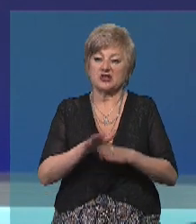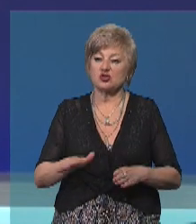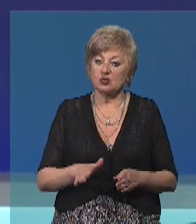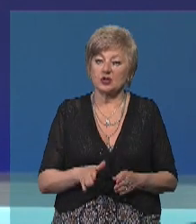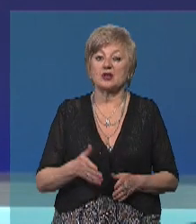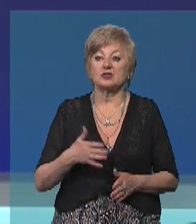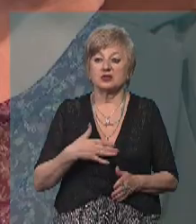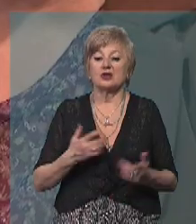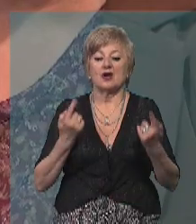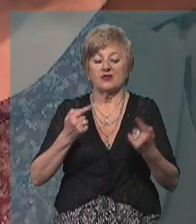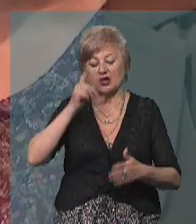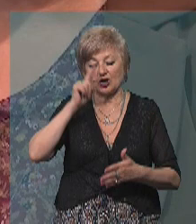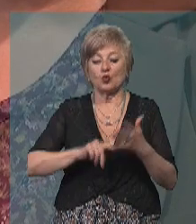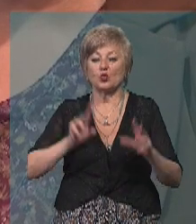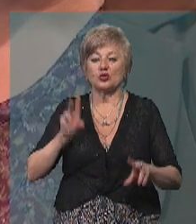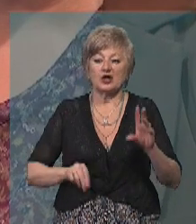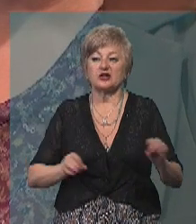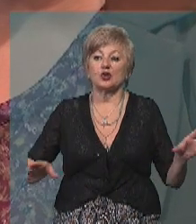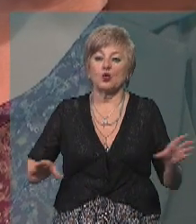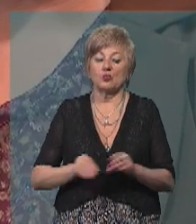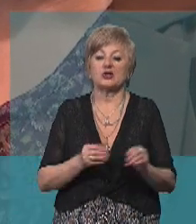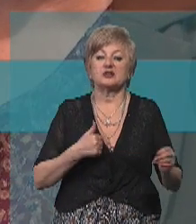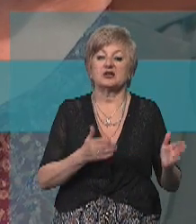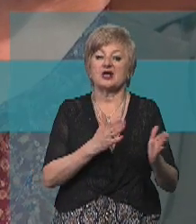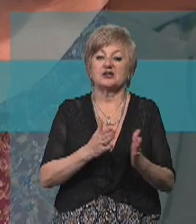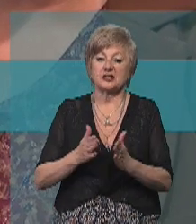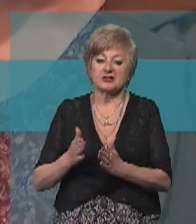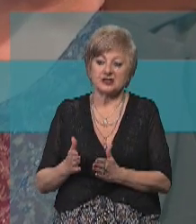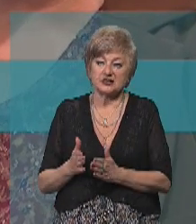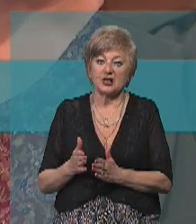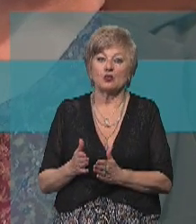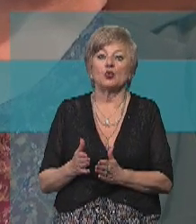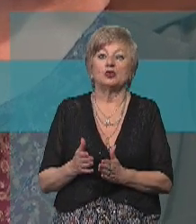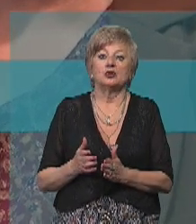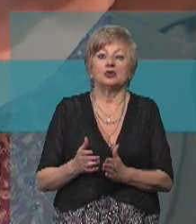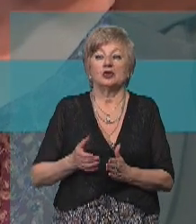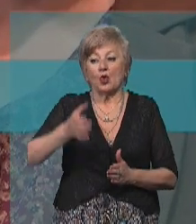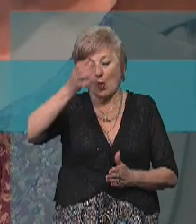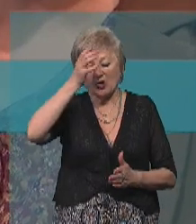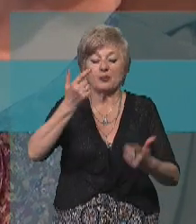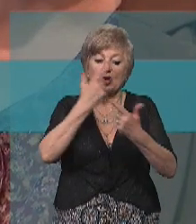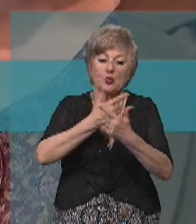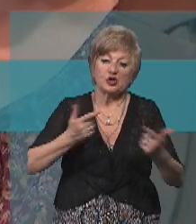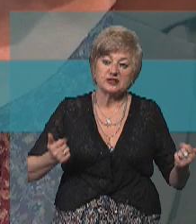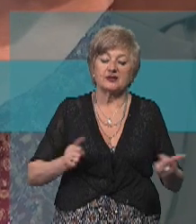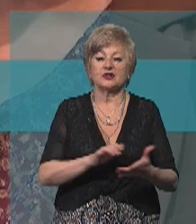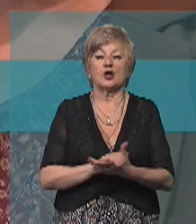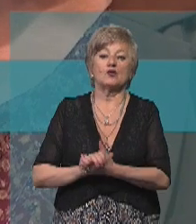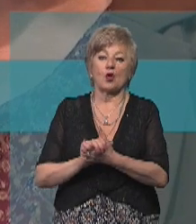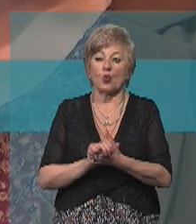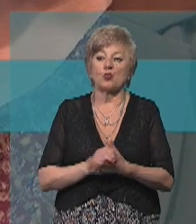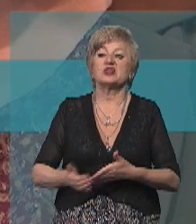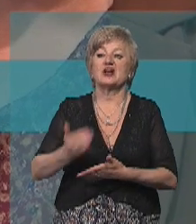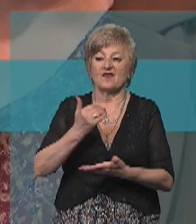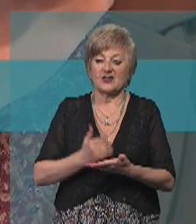маю велику надію, що разом з нашою системою освіти, з нашою системою інформаційного розвитку суспільства, врешті